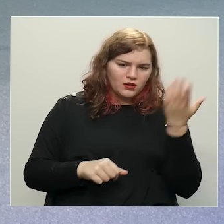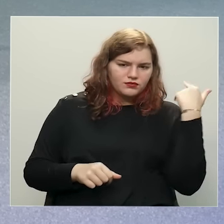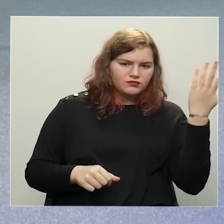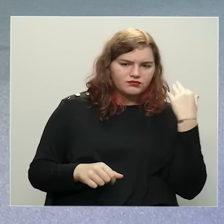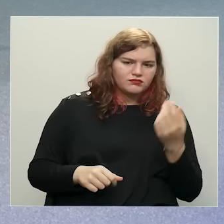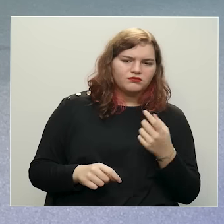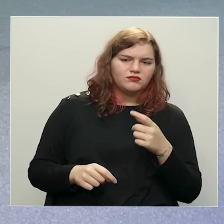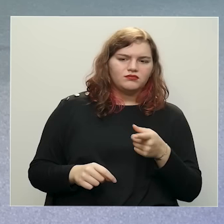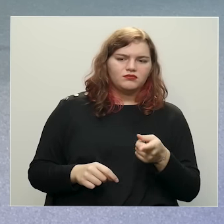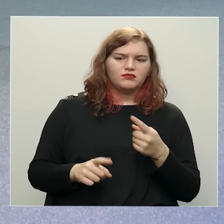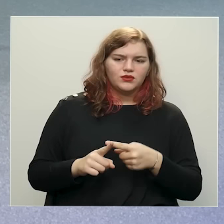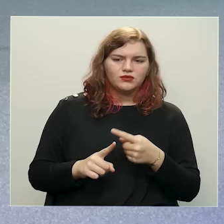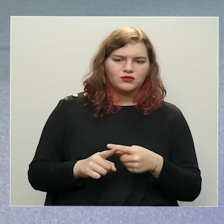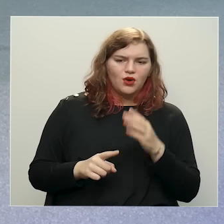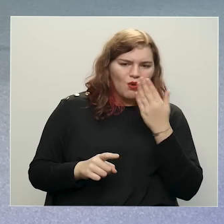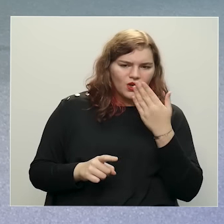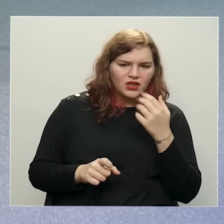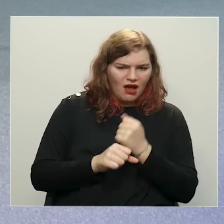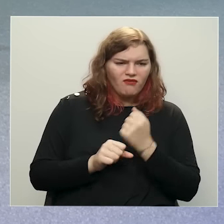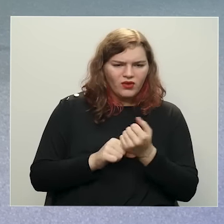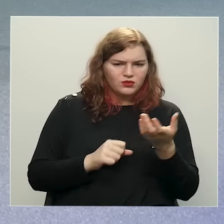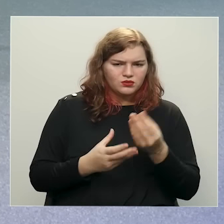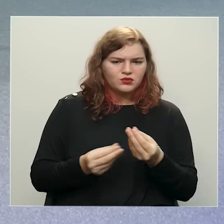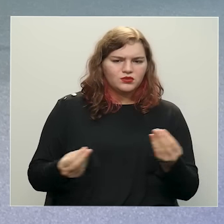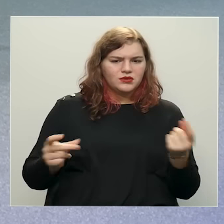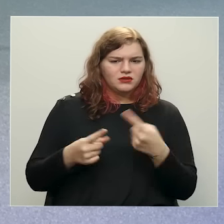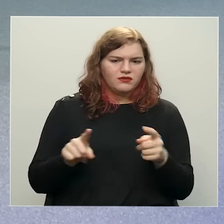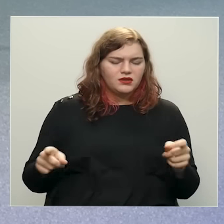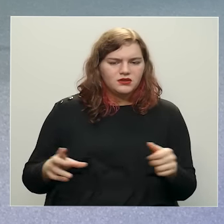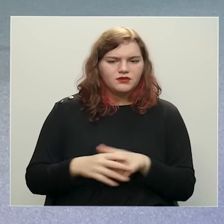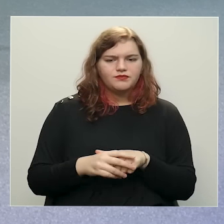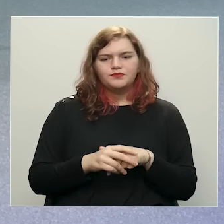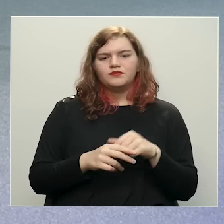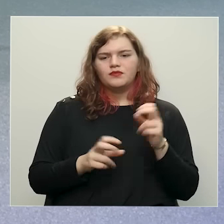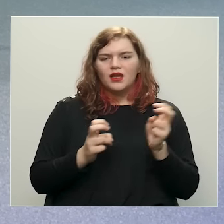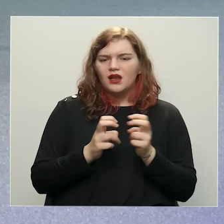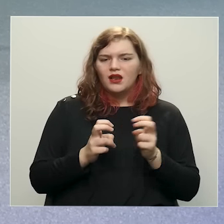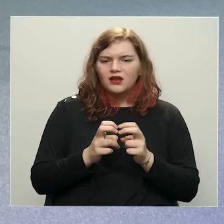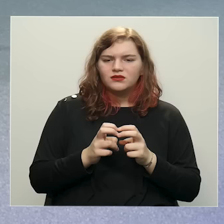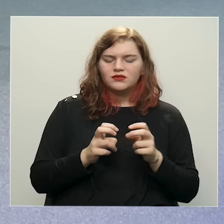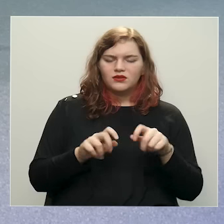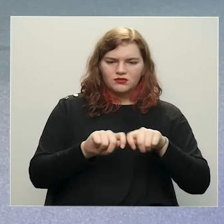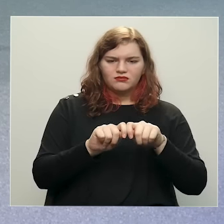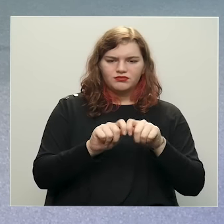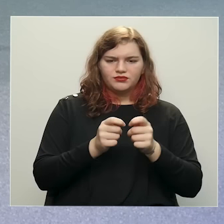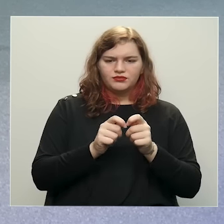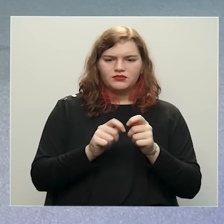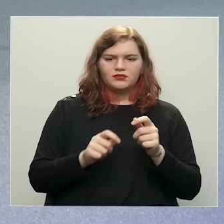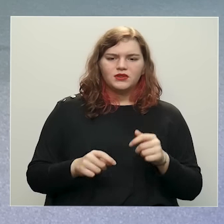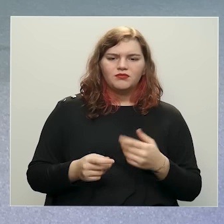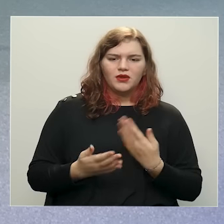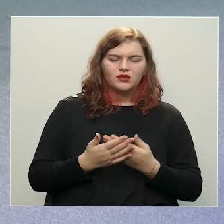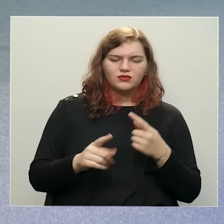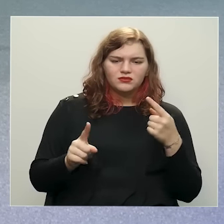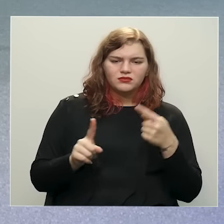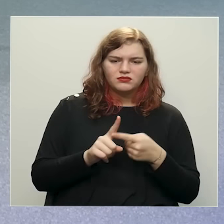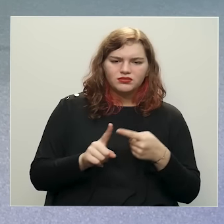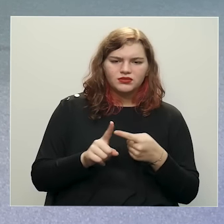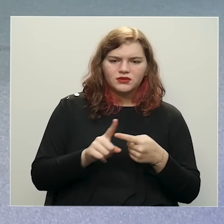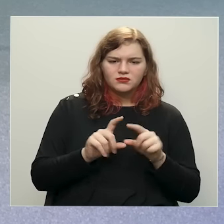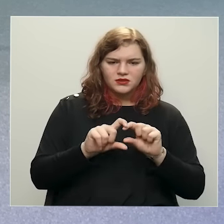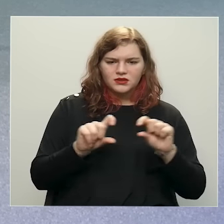cu sticla, să deam, cu oglindă. Cu oglindă, cu electrodul îndoit. În țeavă?